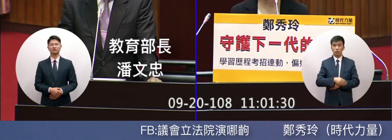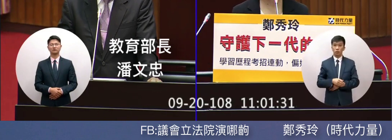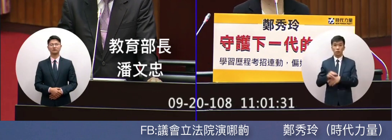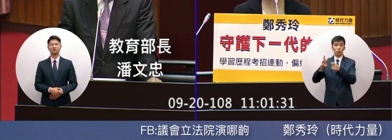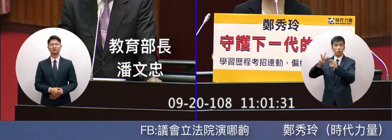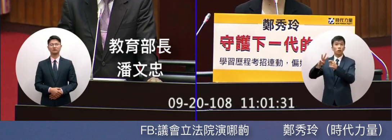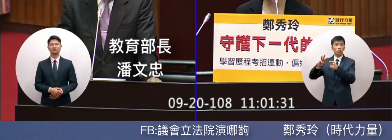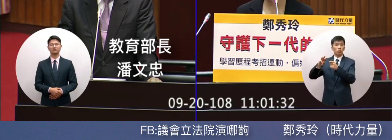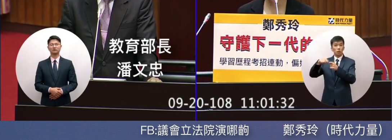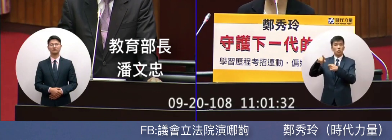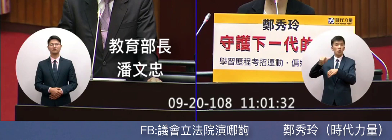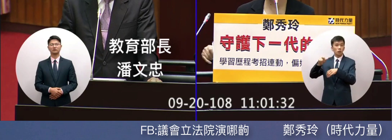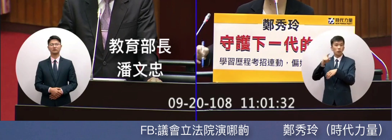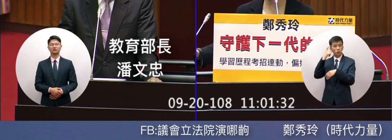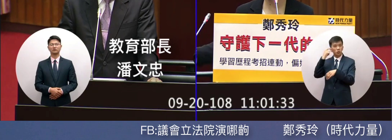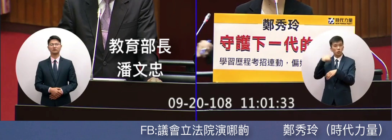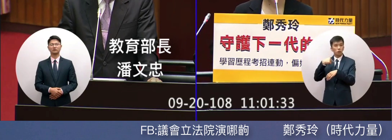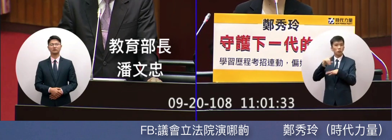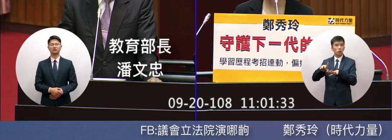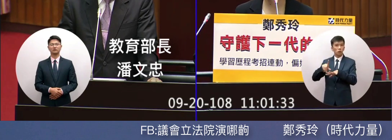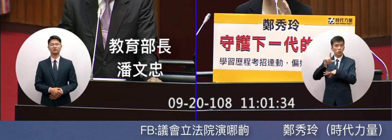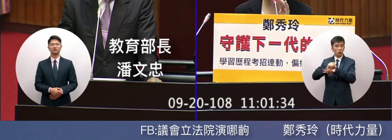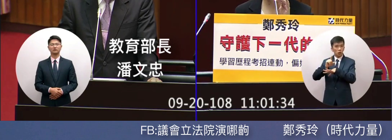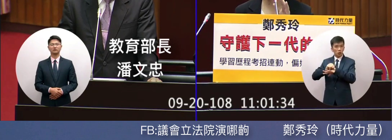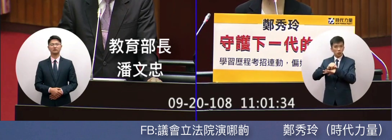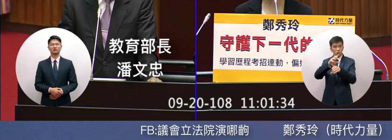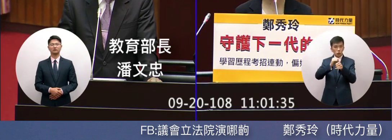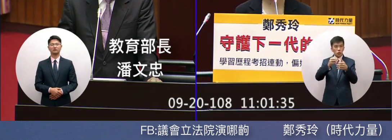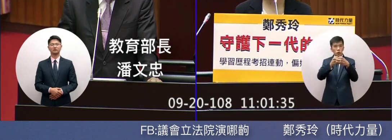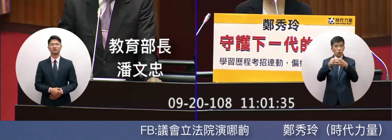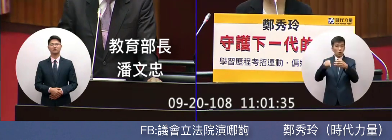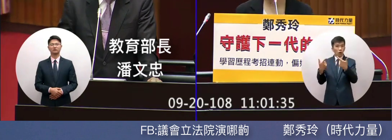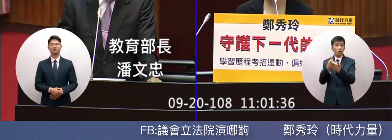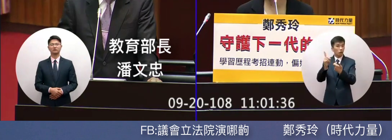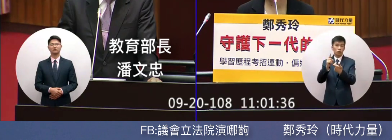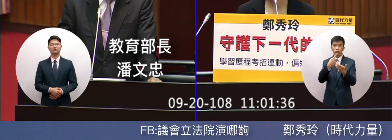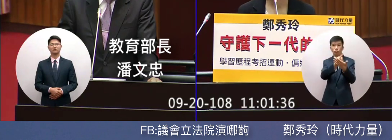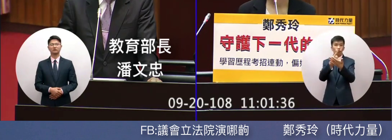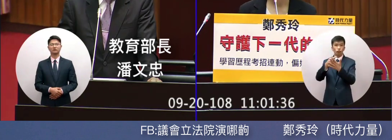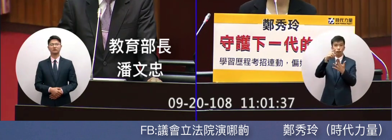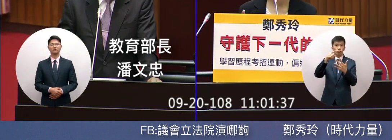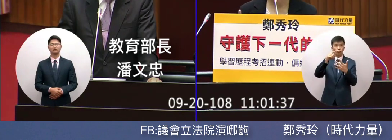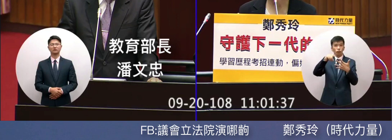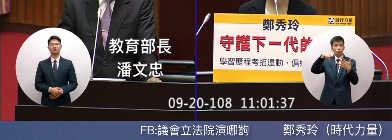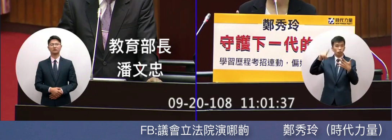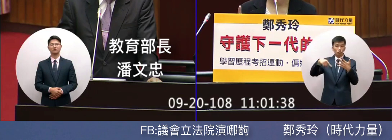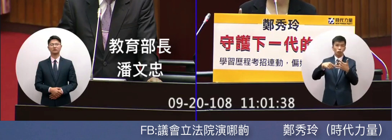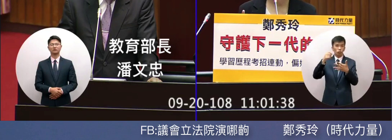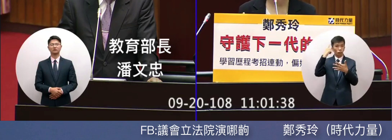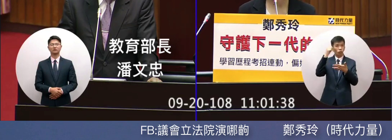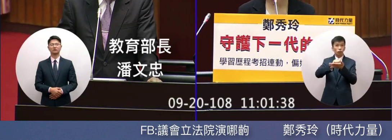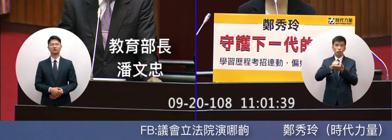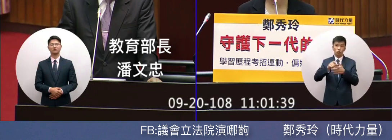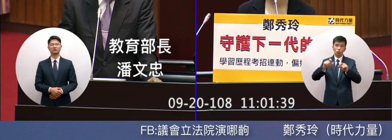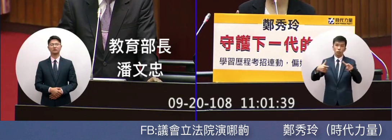勾我的课是要对到什么学群，他们也是就是每个人勾的不一样哈。那我们讲 大学端来讲，那因为